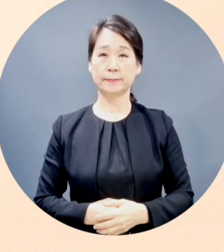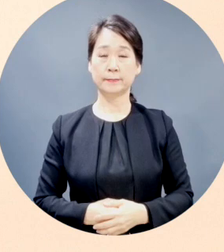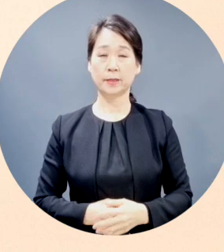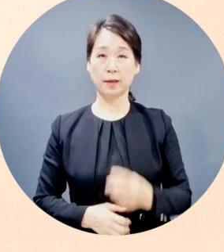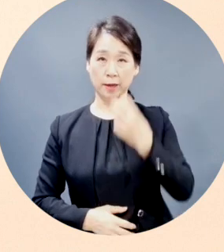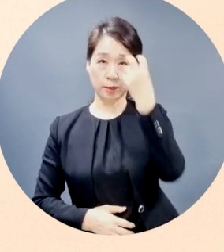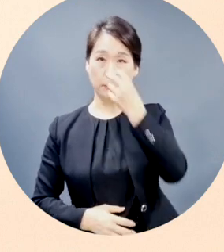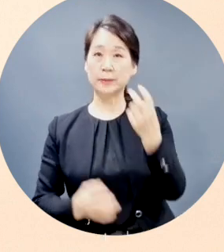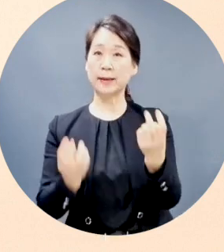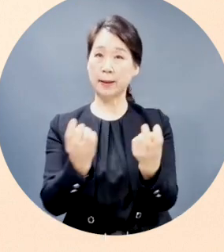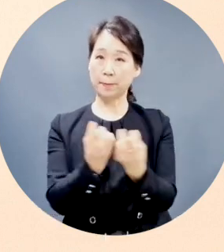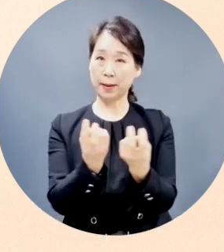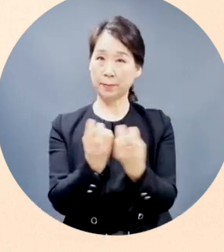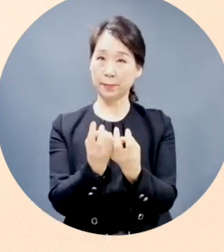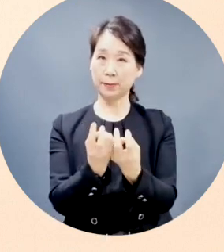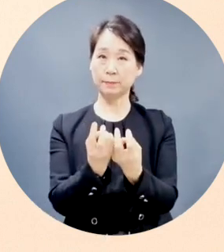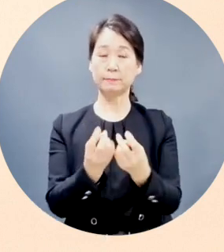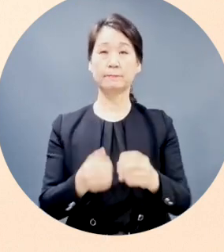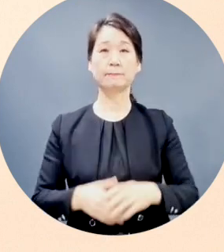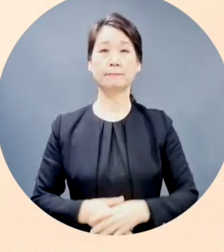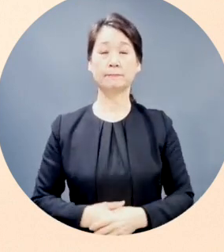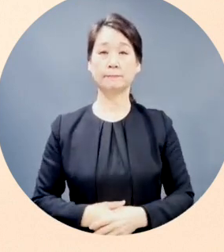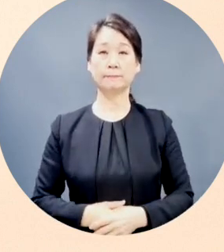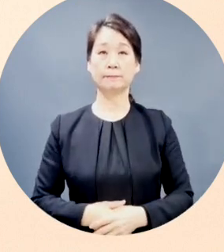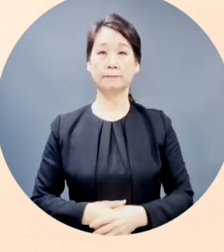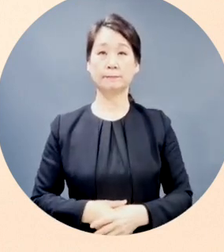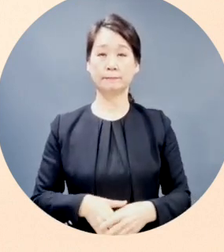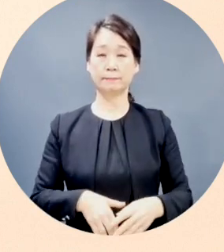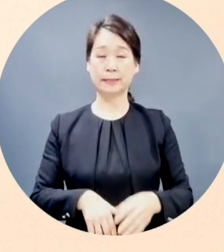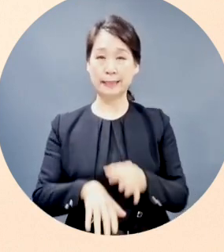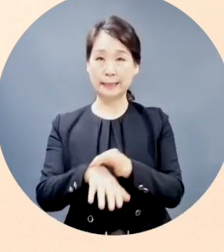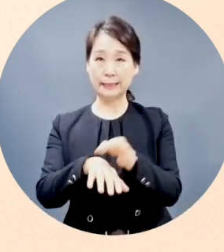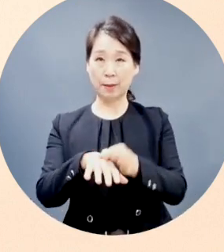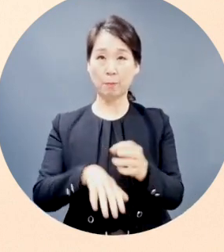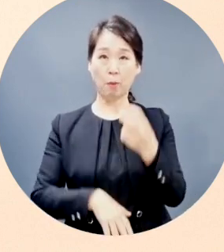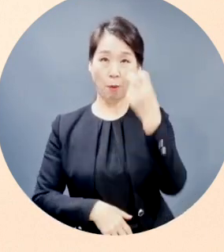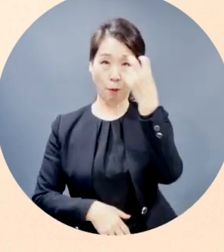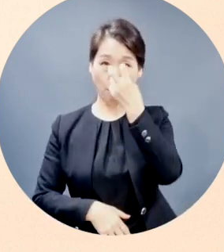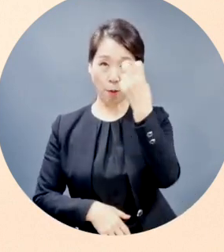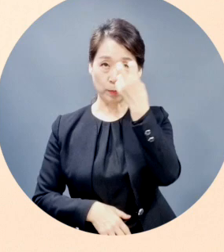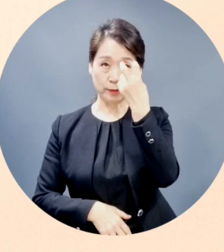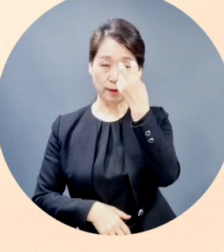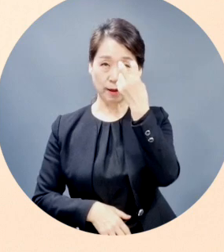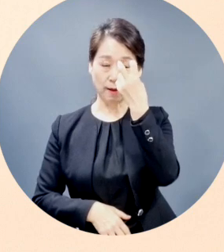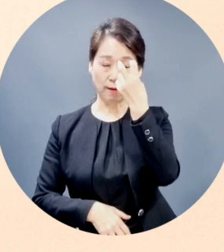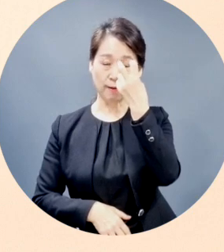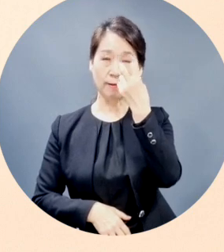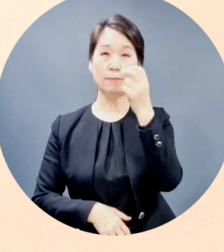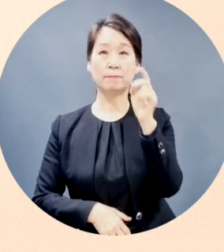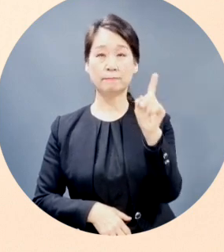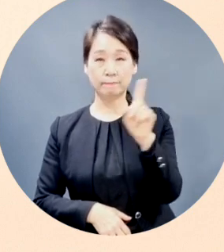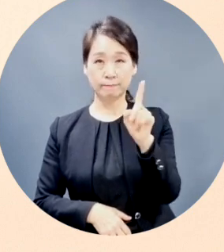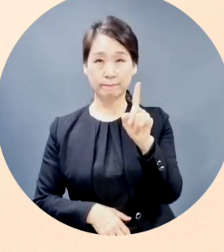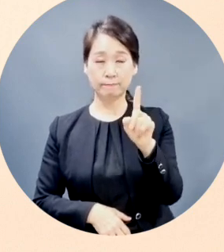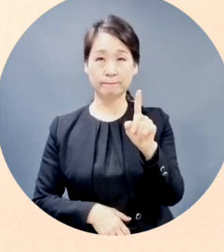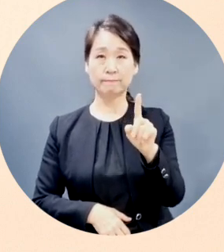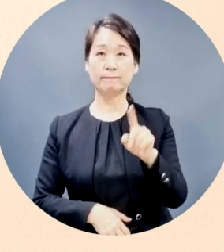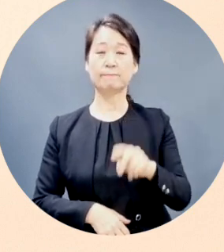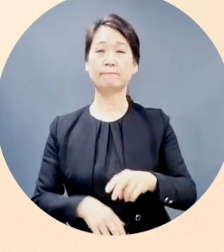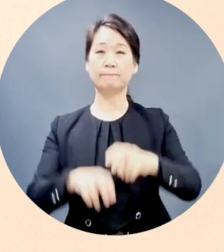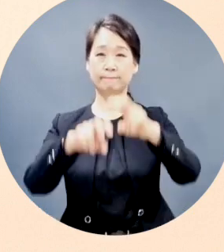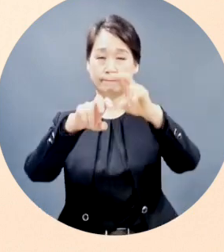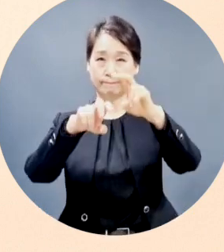자궁경부암을 진단하는 방법을 알아볼까요? 자궁경부 세포검사는 자궁경부암을 진단하는 방법으로